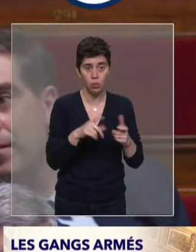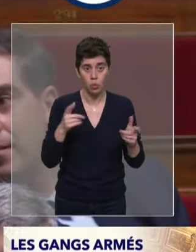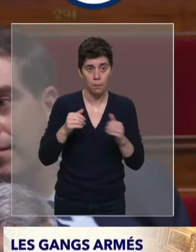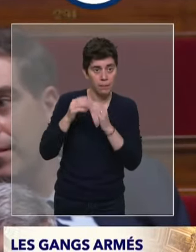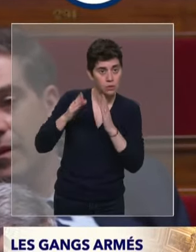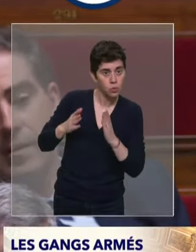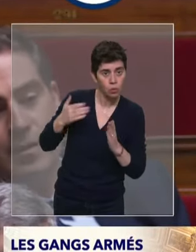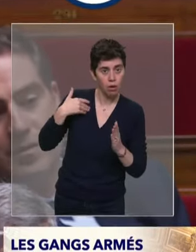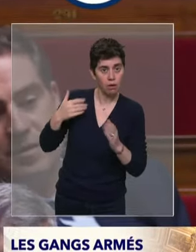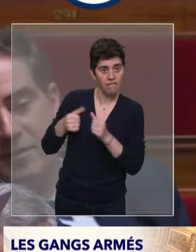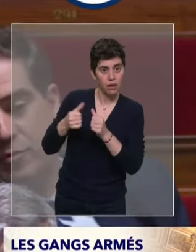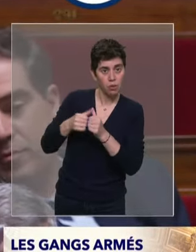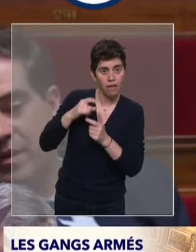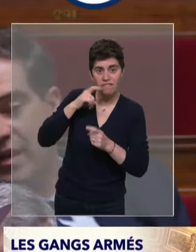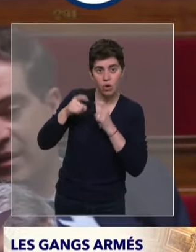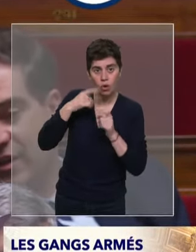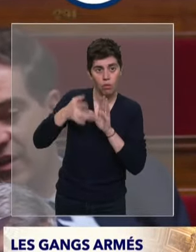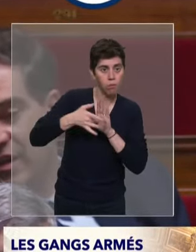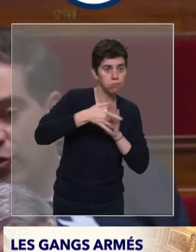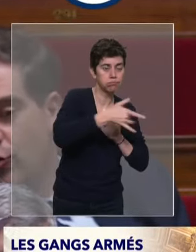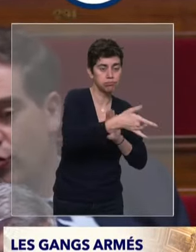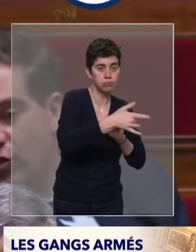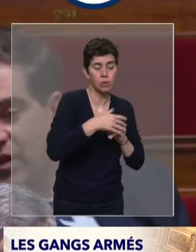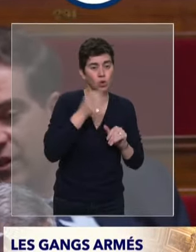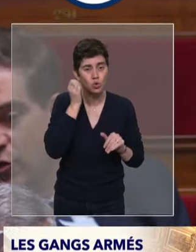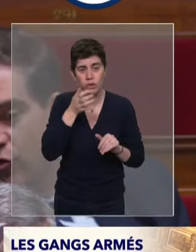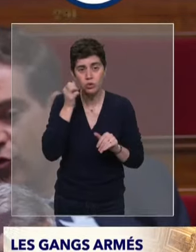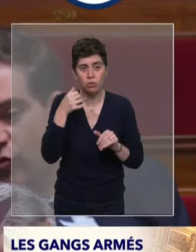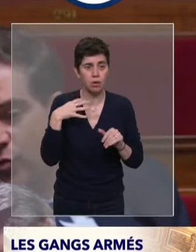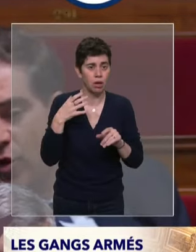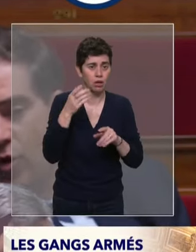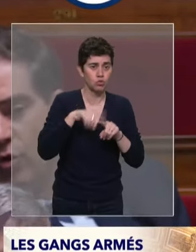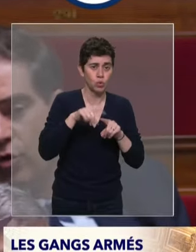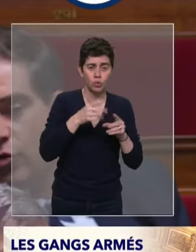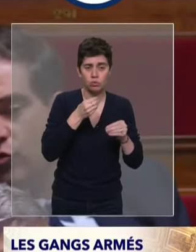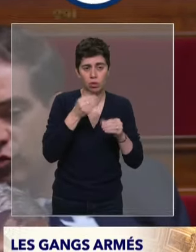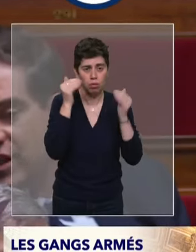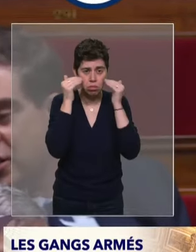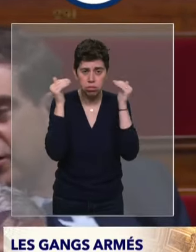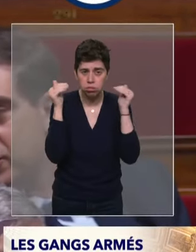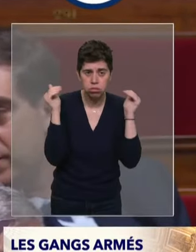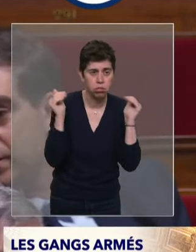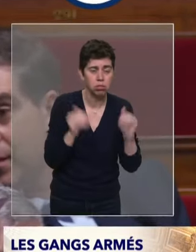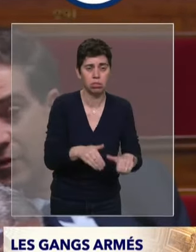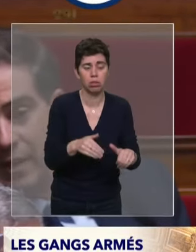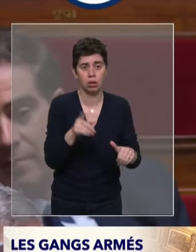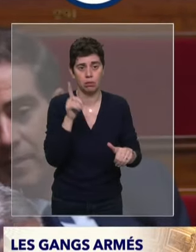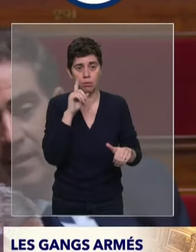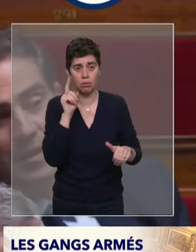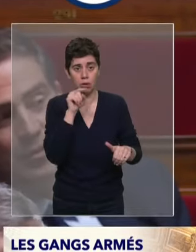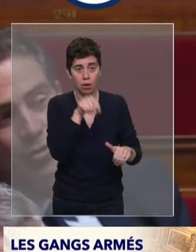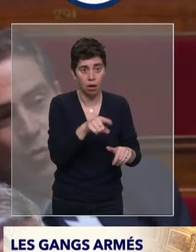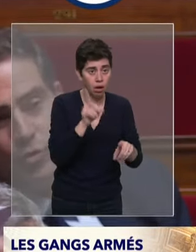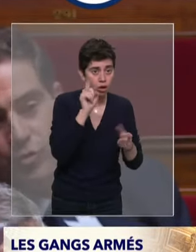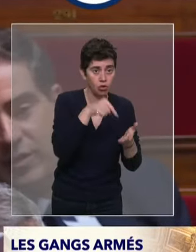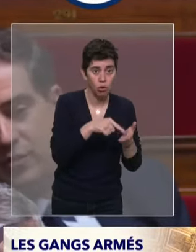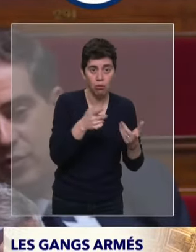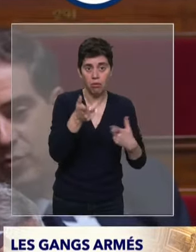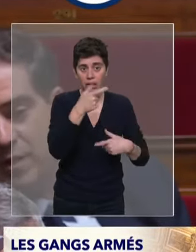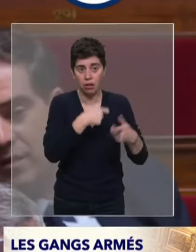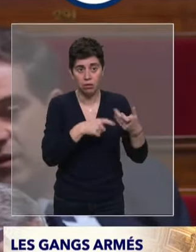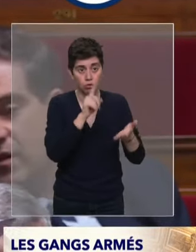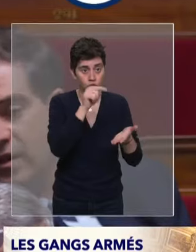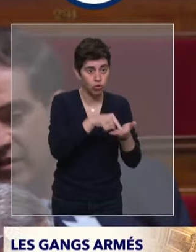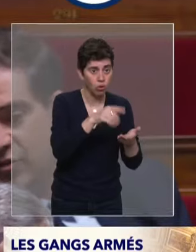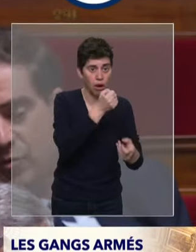la violence. Chaque jour apporte son lot de désespoir à un peuple qui subit déjà l'arrêt des infrastructures et une économie en